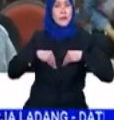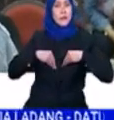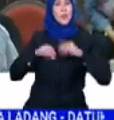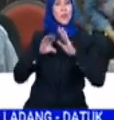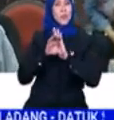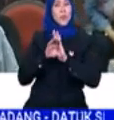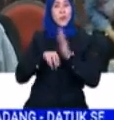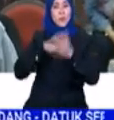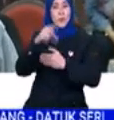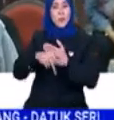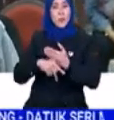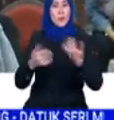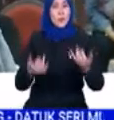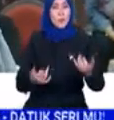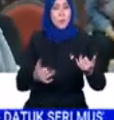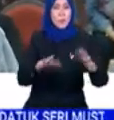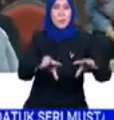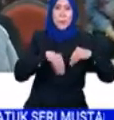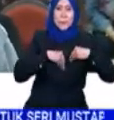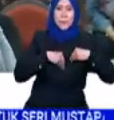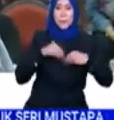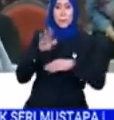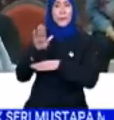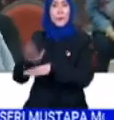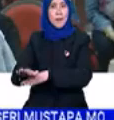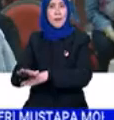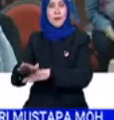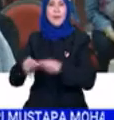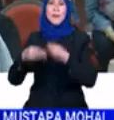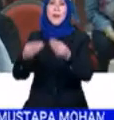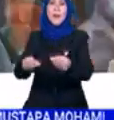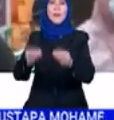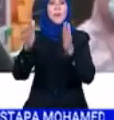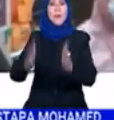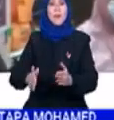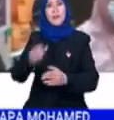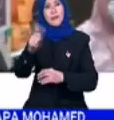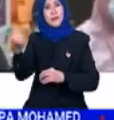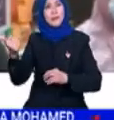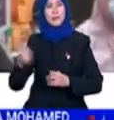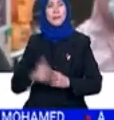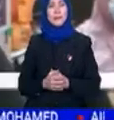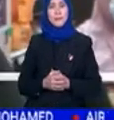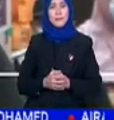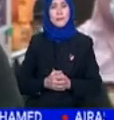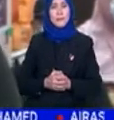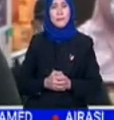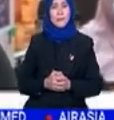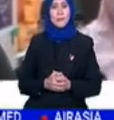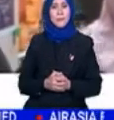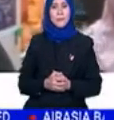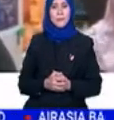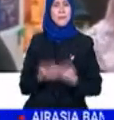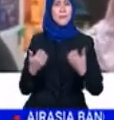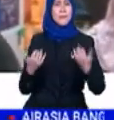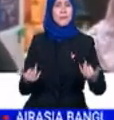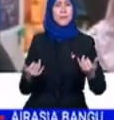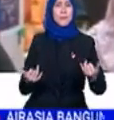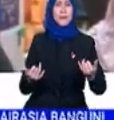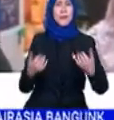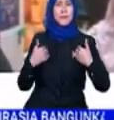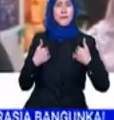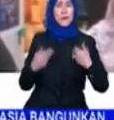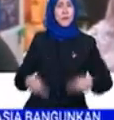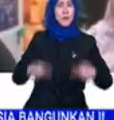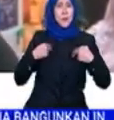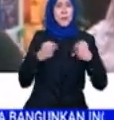contoh program hari ini untuk ketemu tuh kita bagi oleh blog technet Hai kami berada dalam persamaan endemik tukaran